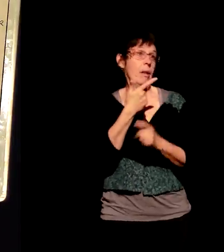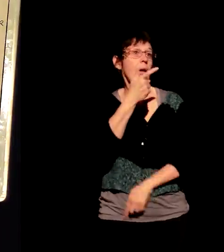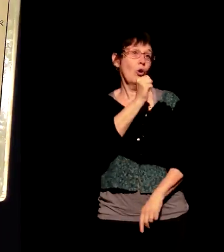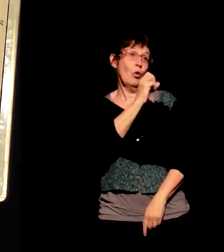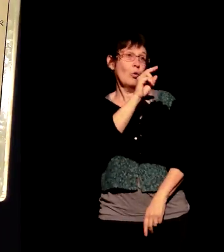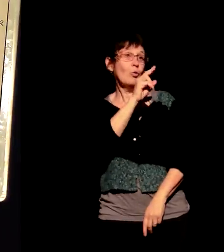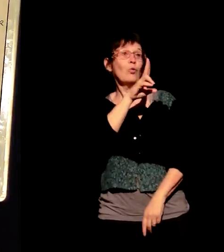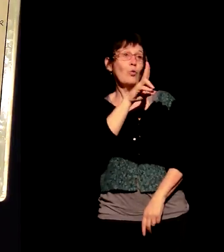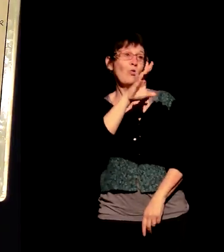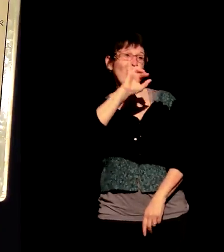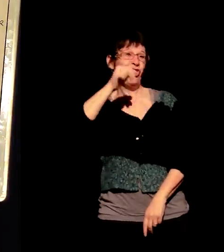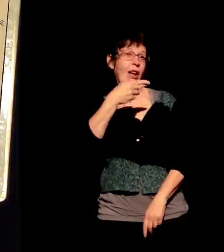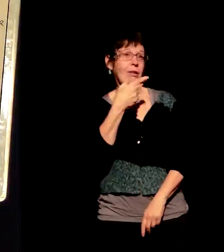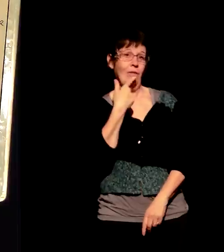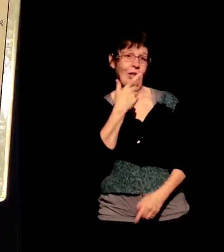Bon.